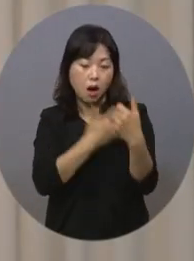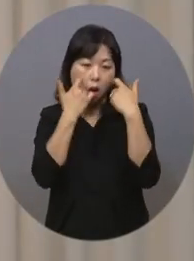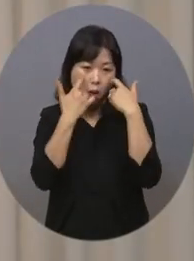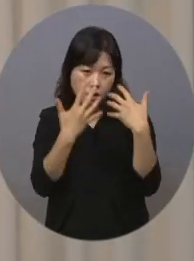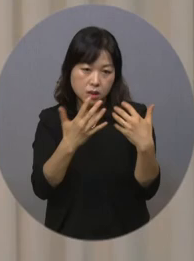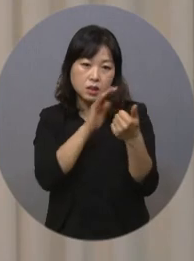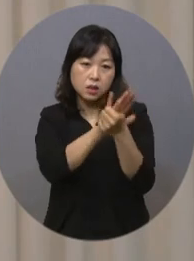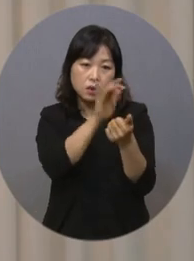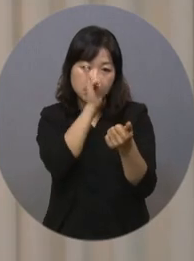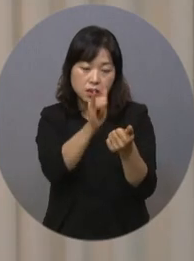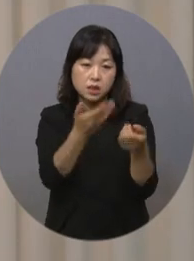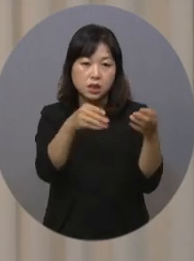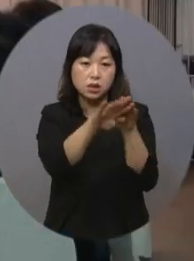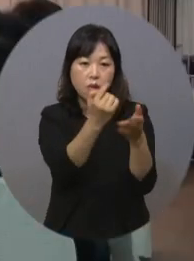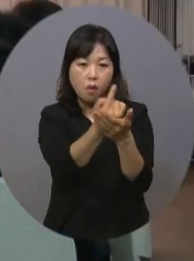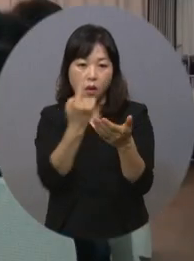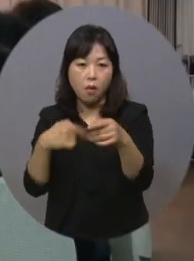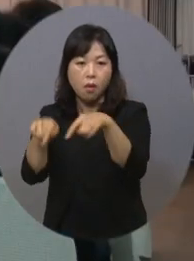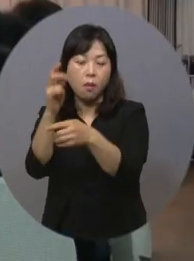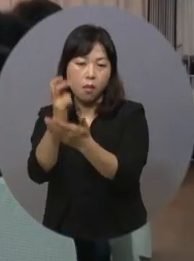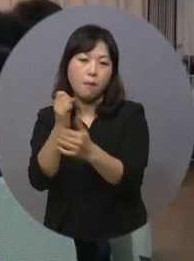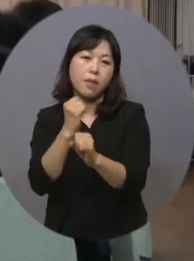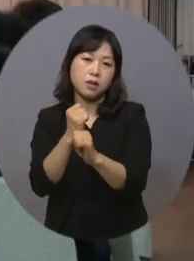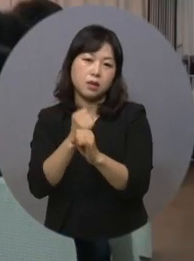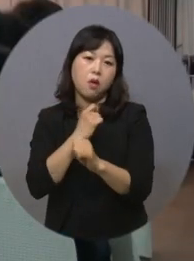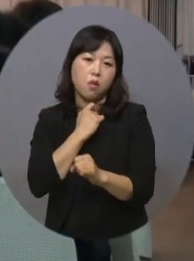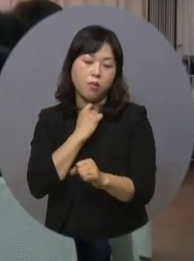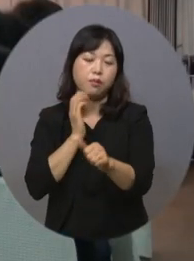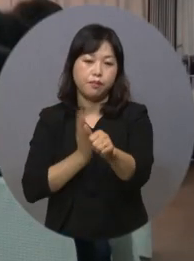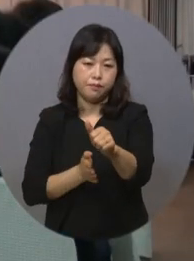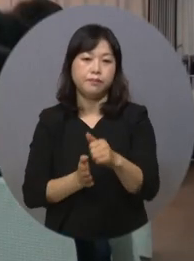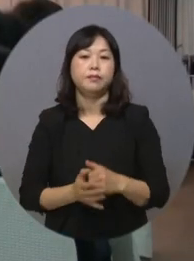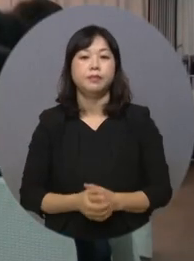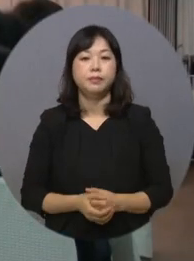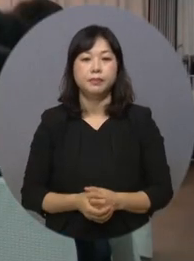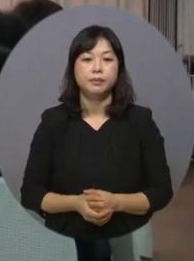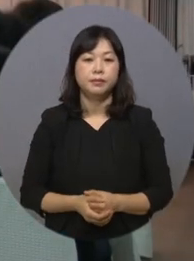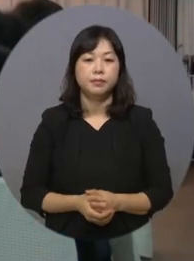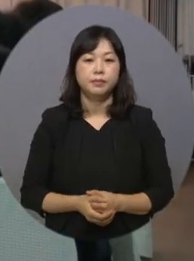탈시설 정책으로 거듭나길 기대합니다. 복지TV 뉴스 조은빈입니다.